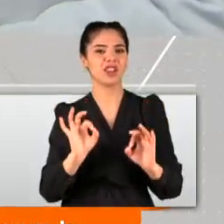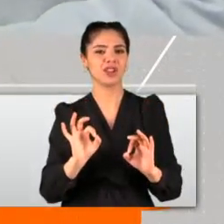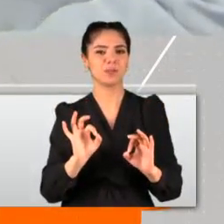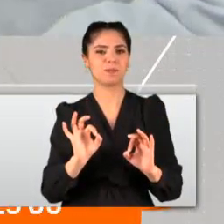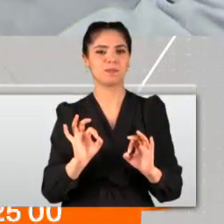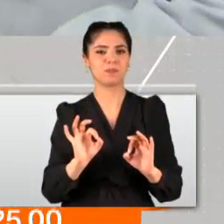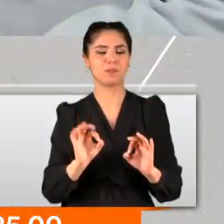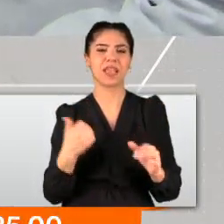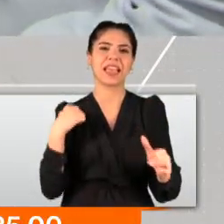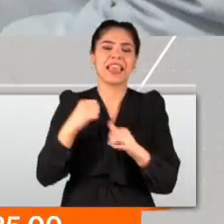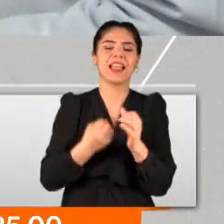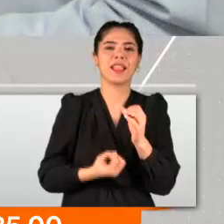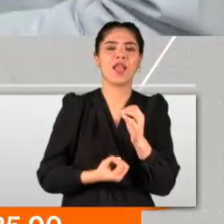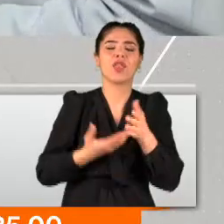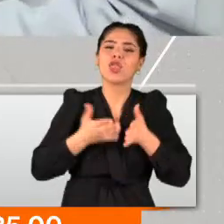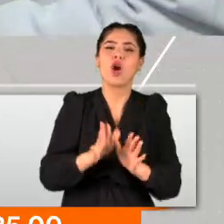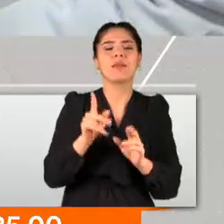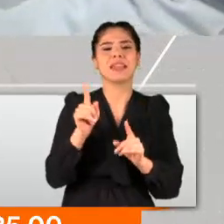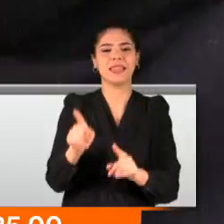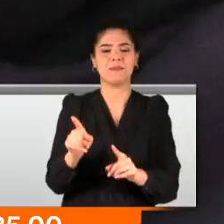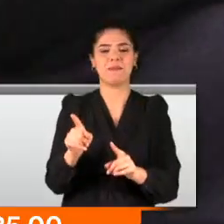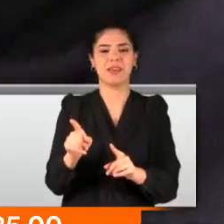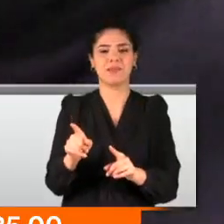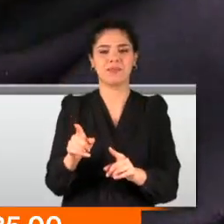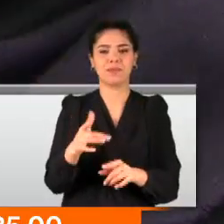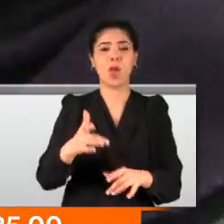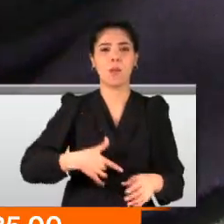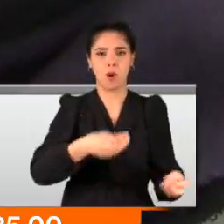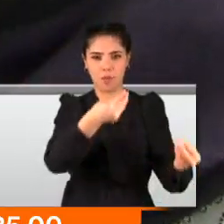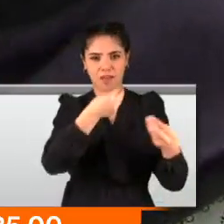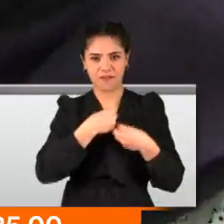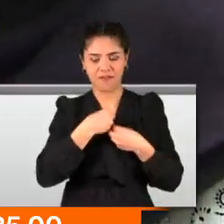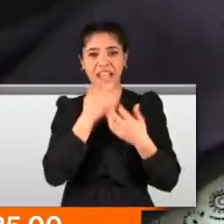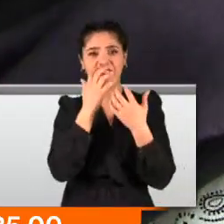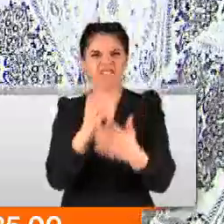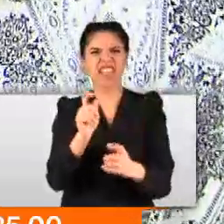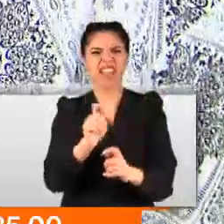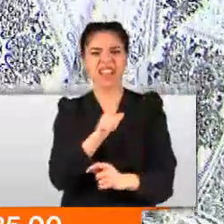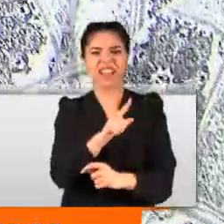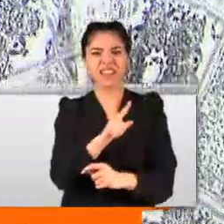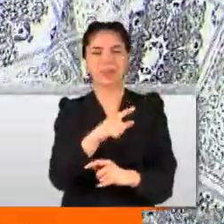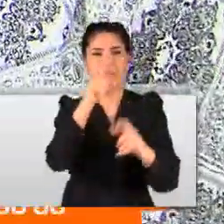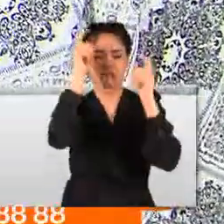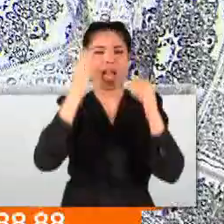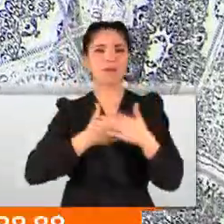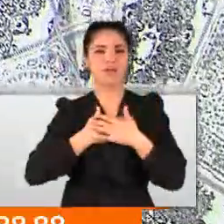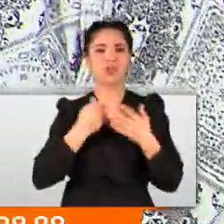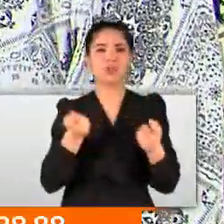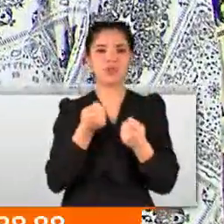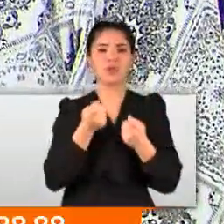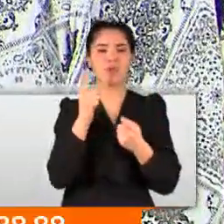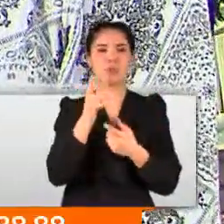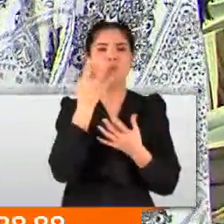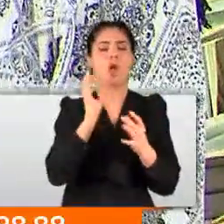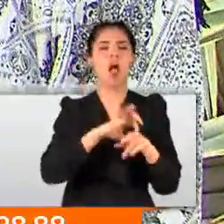anda yeniden doğmuş gibi oldu herhalde Sevgi Hanım ve beyni bana verdiği fedakarlık yaptı çocuğum hemşireyim işin içindeyim çok